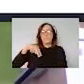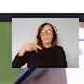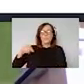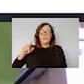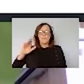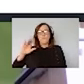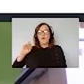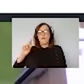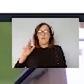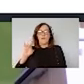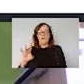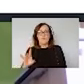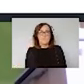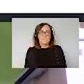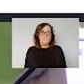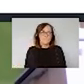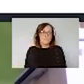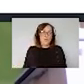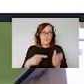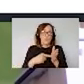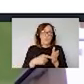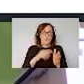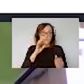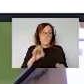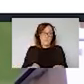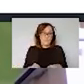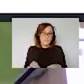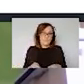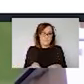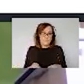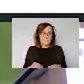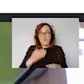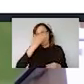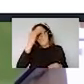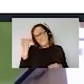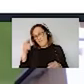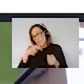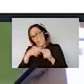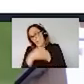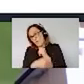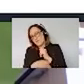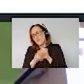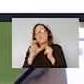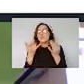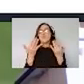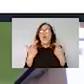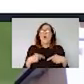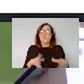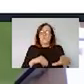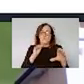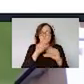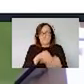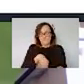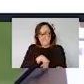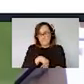ilość uczestników. Tutaj, drodzy Państwo, powiem szczerze, że nie wiem do końca, ilu uczestników może być, ja